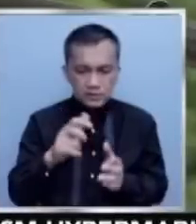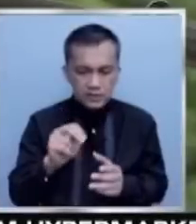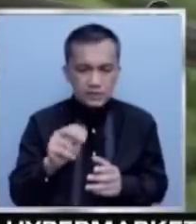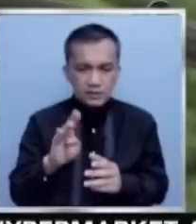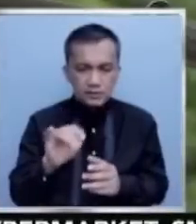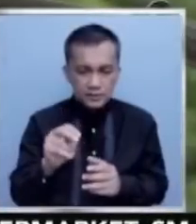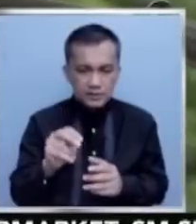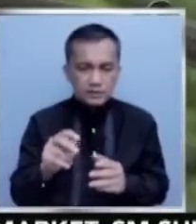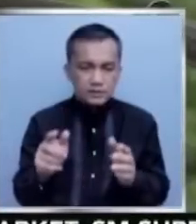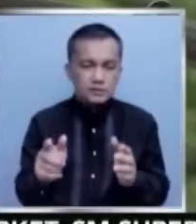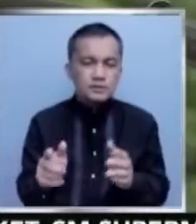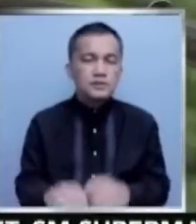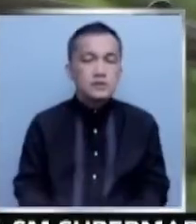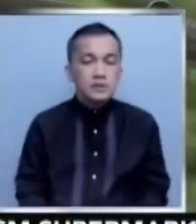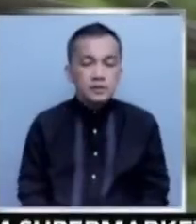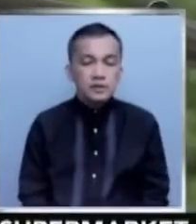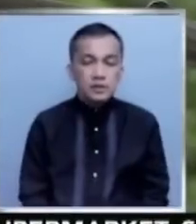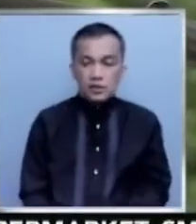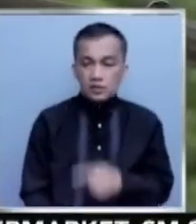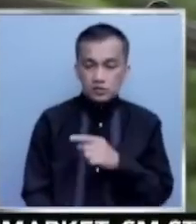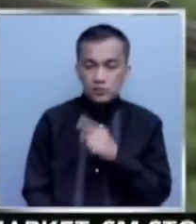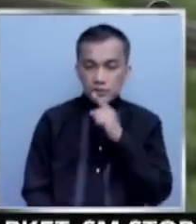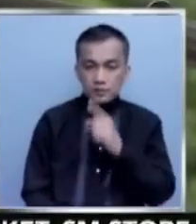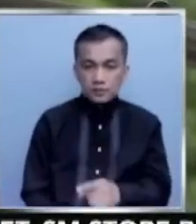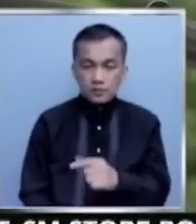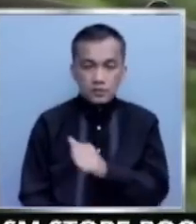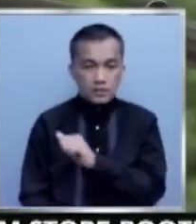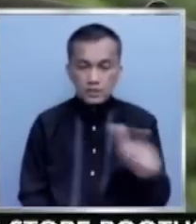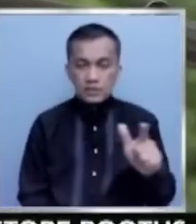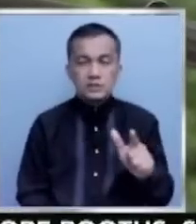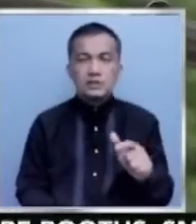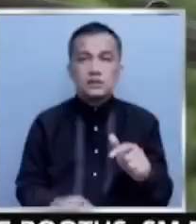Ito ay pagpapaniguro na ang lahat ay magiging